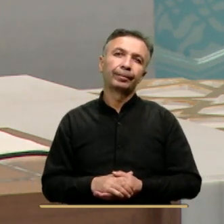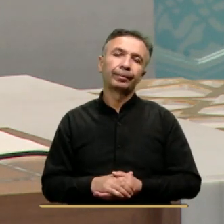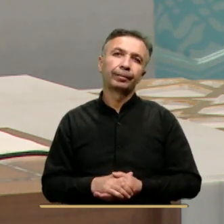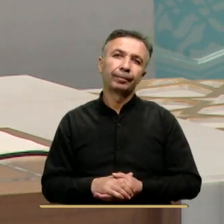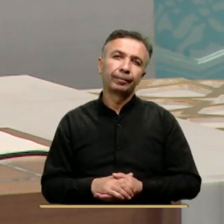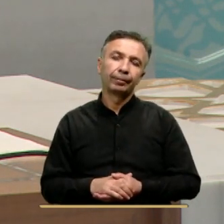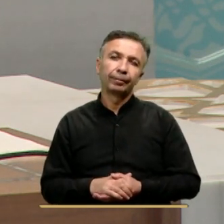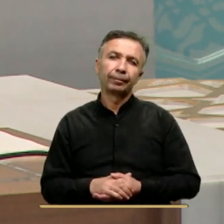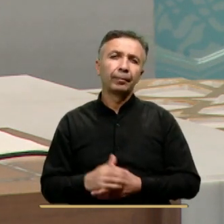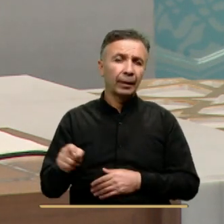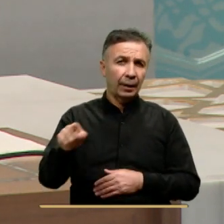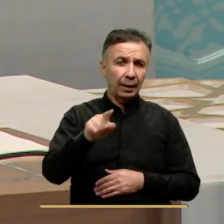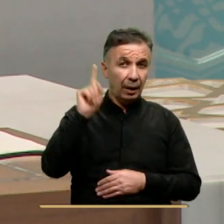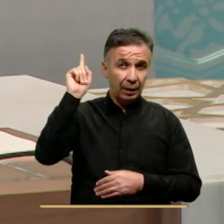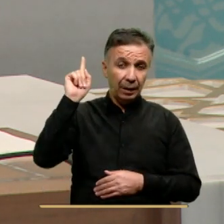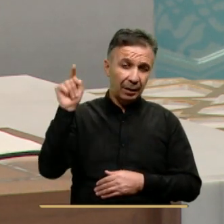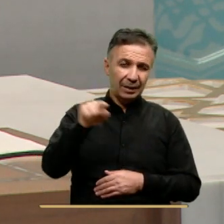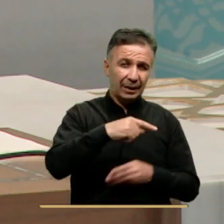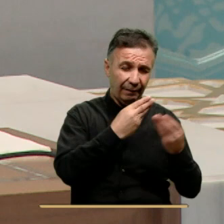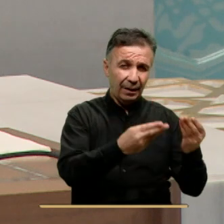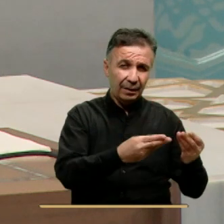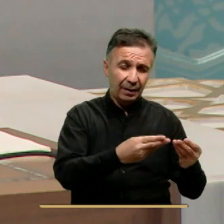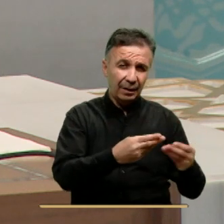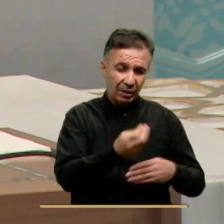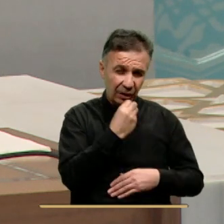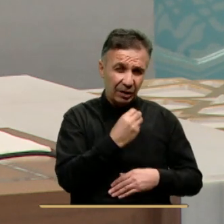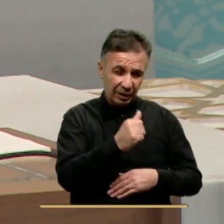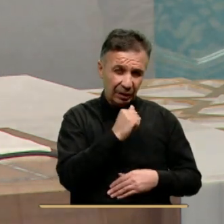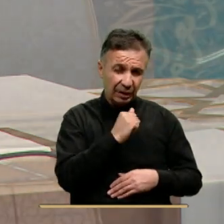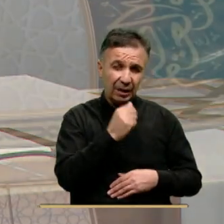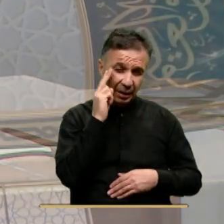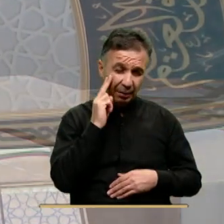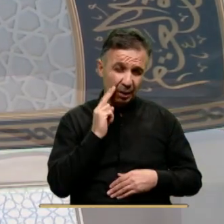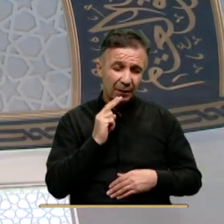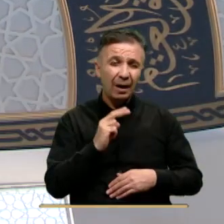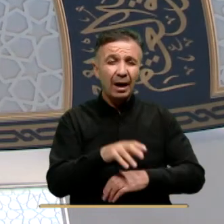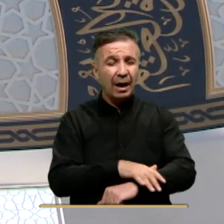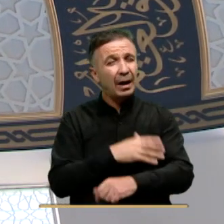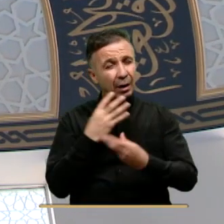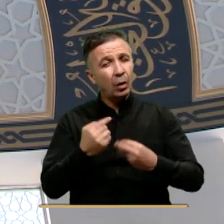kerimede size vermiş olduğumuz rızıkların temiz ve helal olanlarından